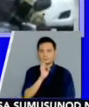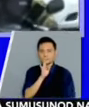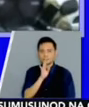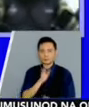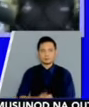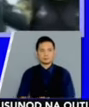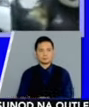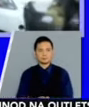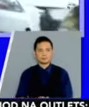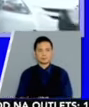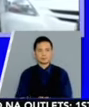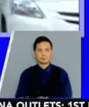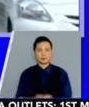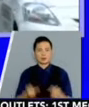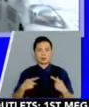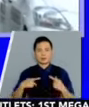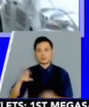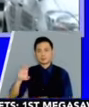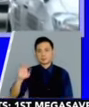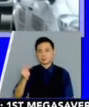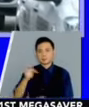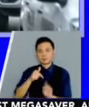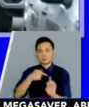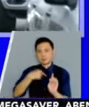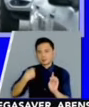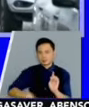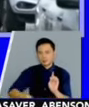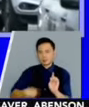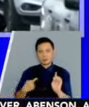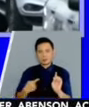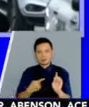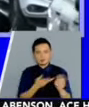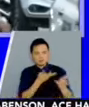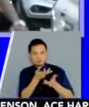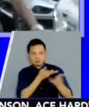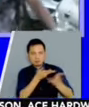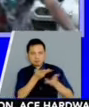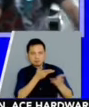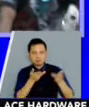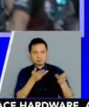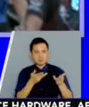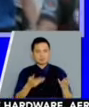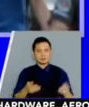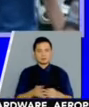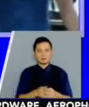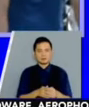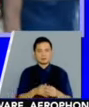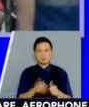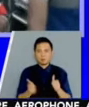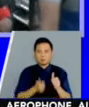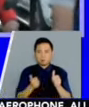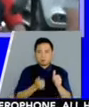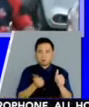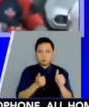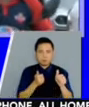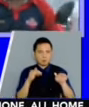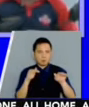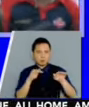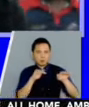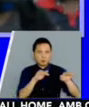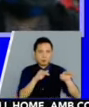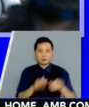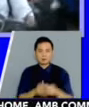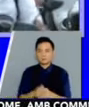China. Hindi kayo makadaitik, siguro mga 50 miles ang layo namin sa Calboro. Naghahanda ang ilang mangingisda mula